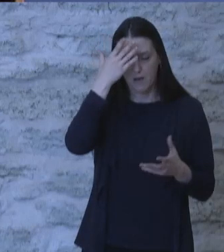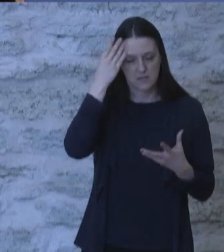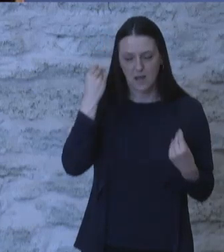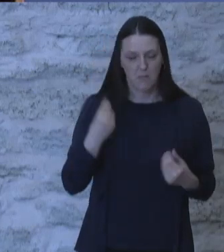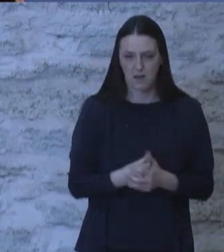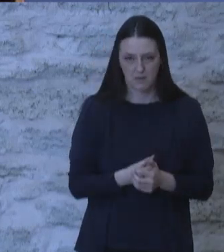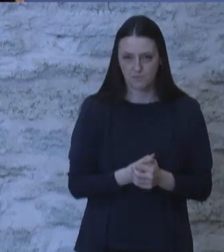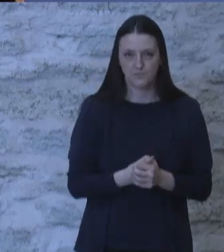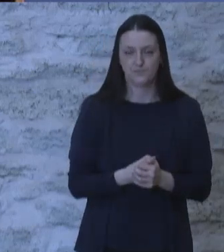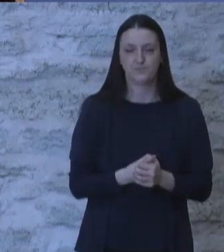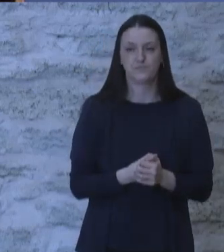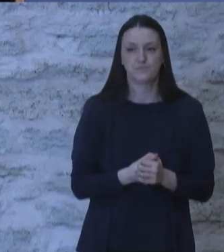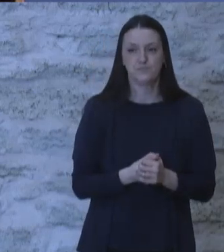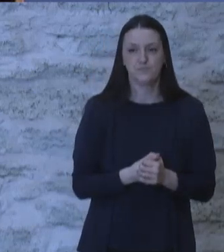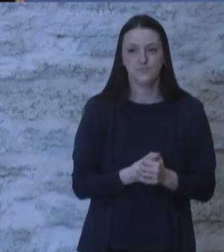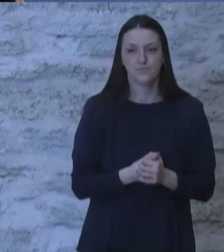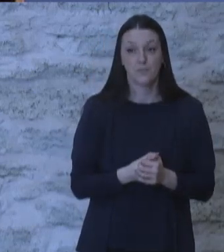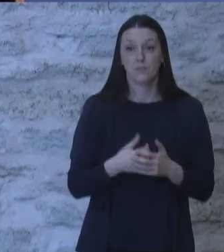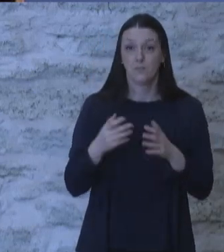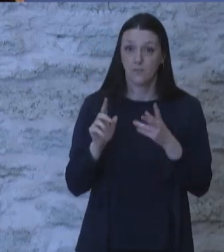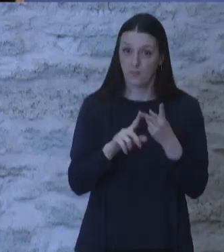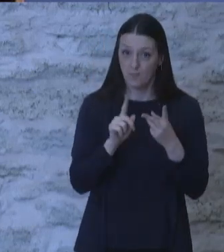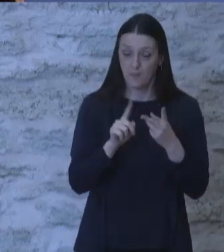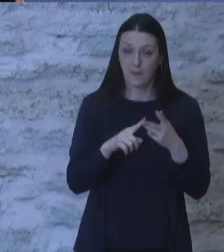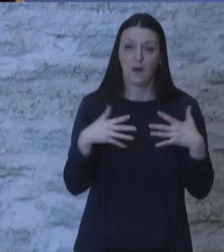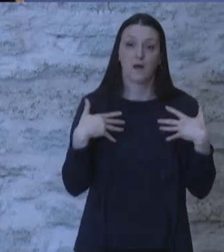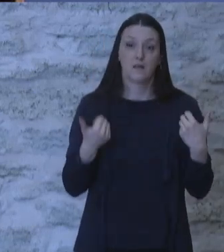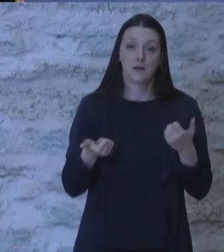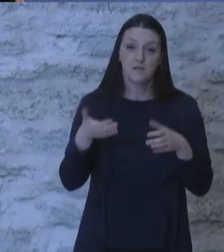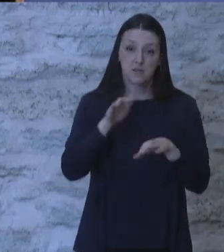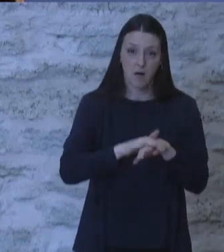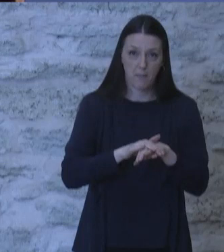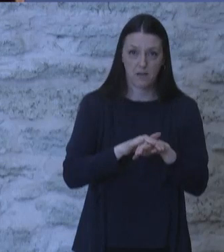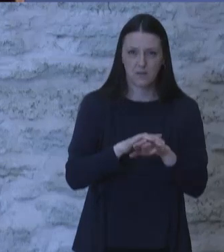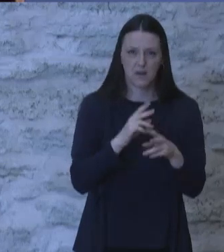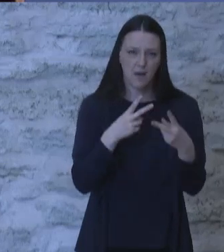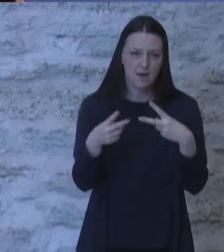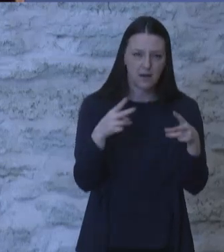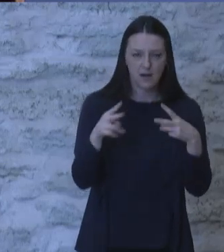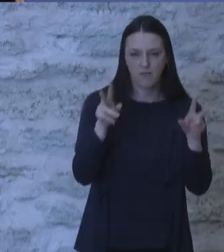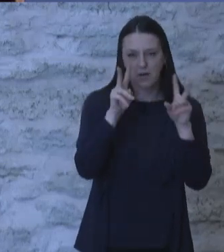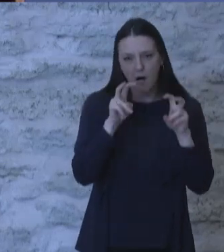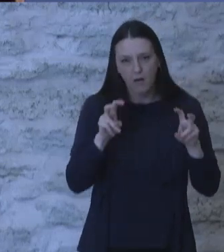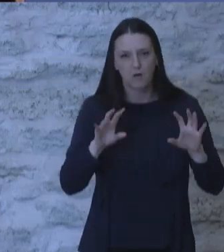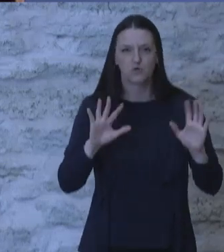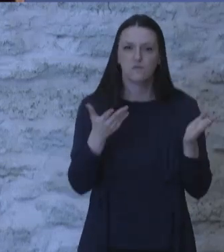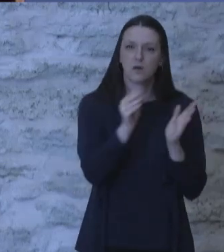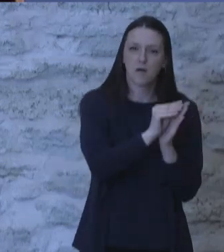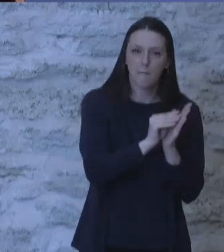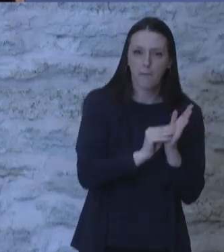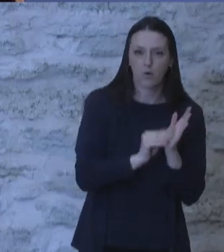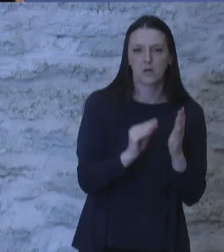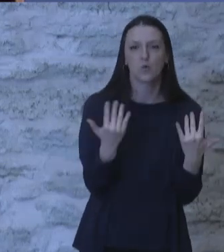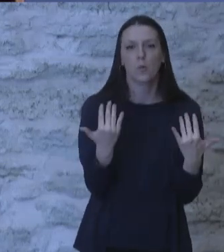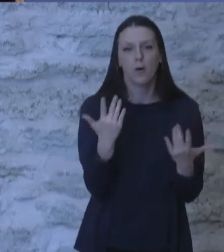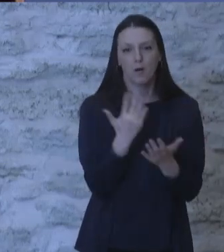süüdi selles. Nüüd tervisameti erinevad analüüsid või raportid, palju meil on haigle kohti,